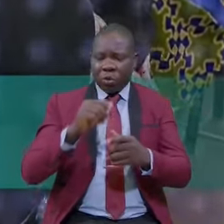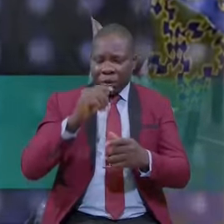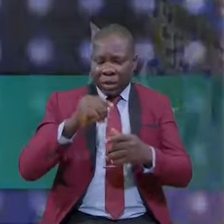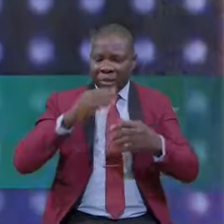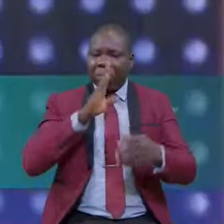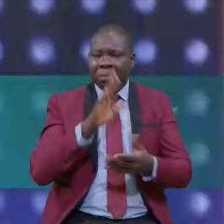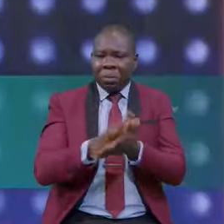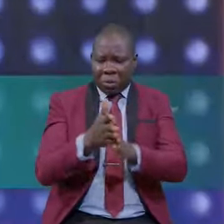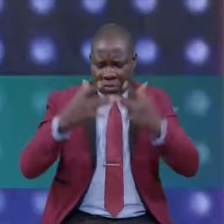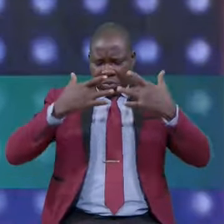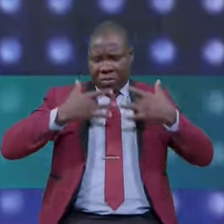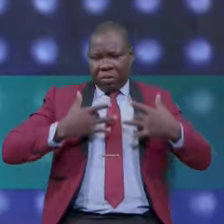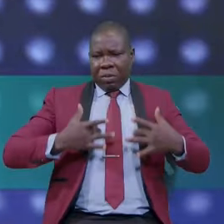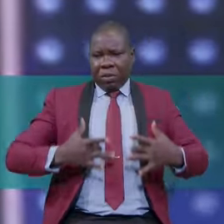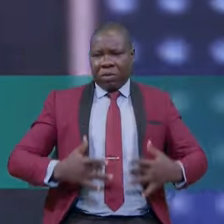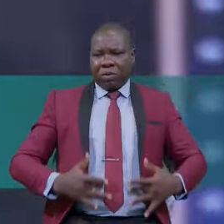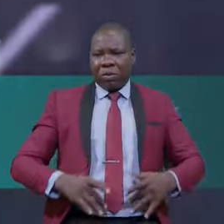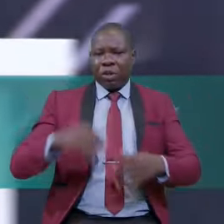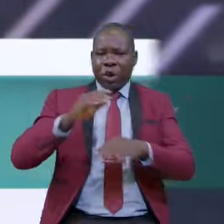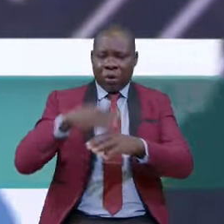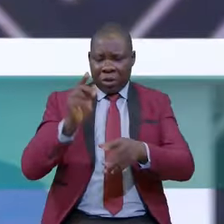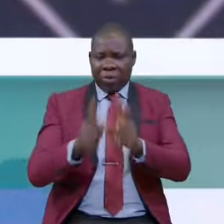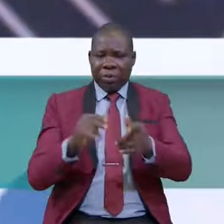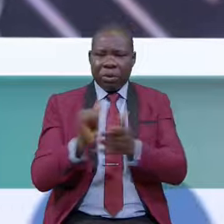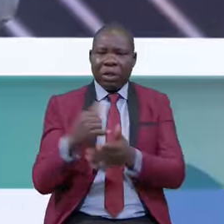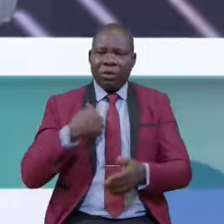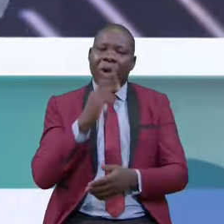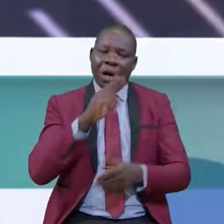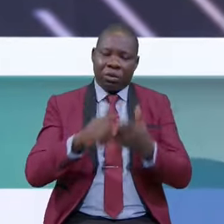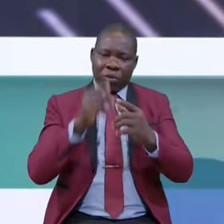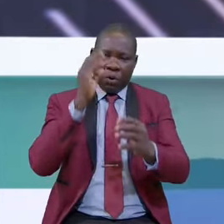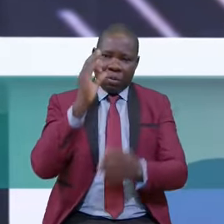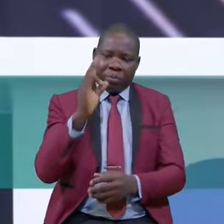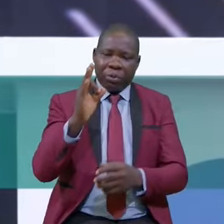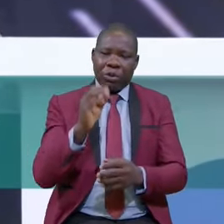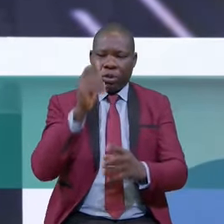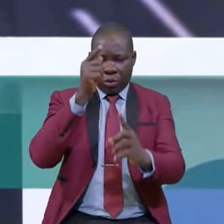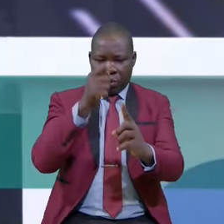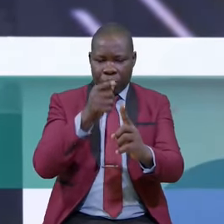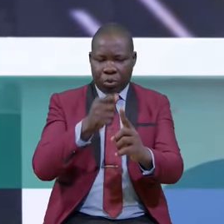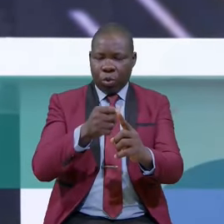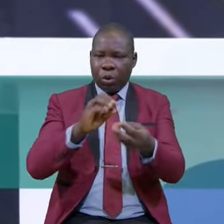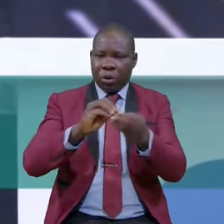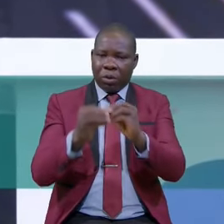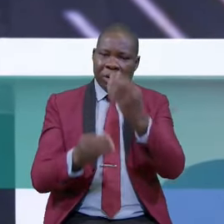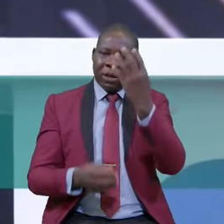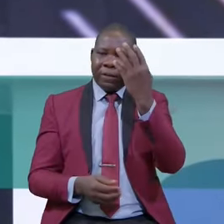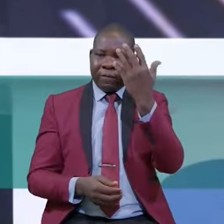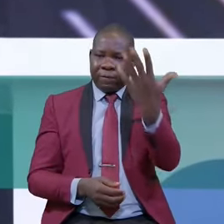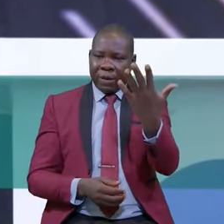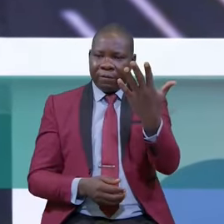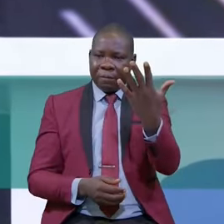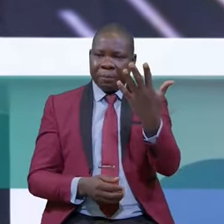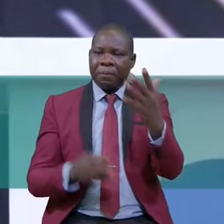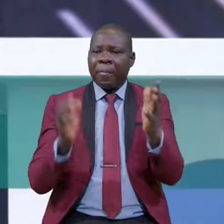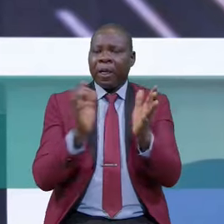prêcher l'évangile. Parce que nous prêchons avec foi. Et nous prêchons avec patience. Cinquièmement, Jésus-Christ